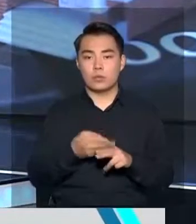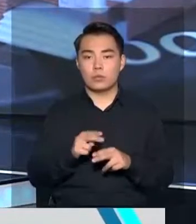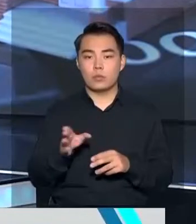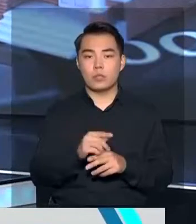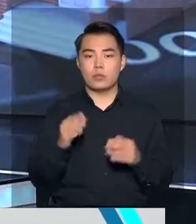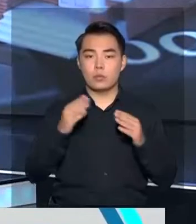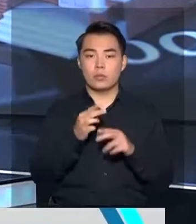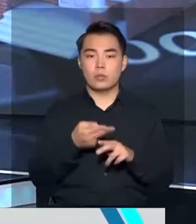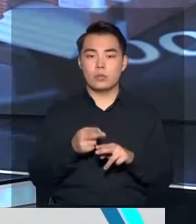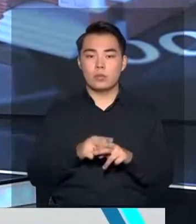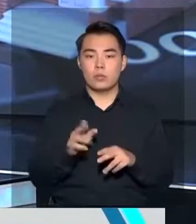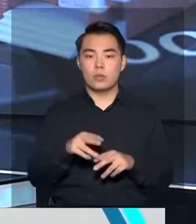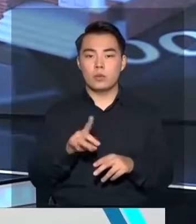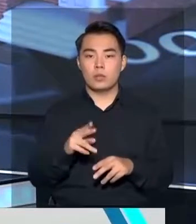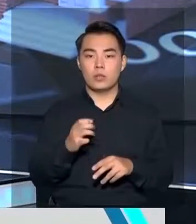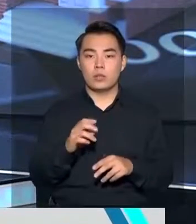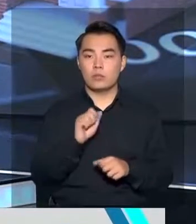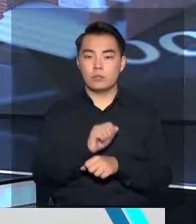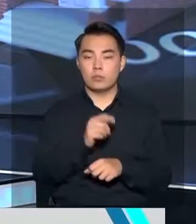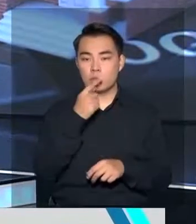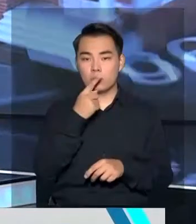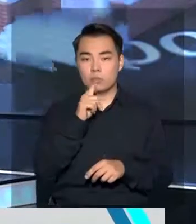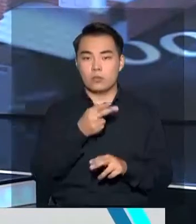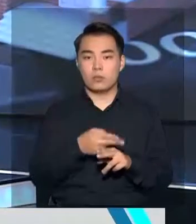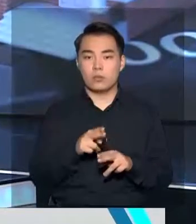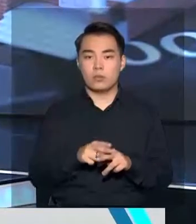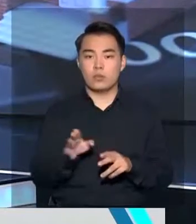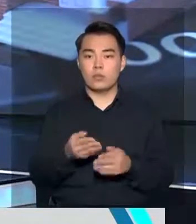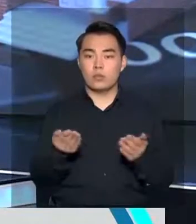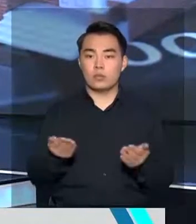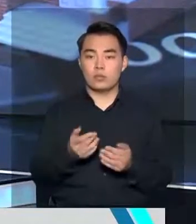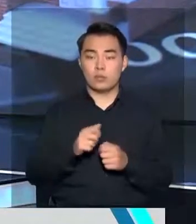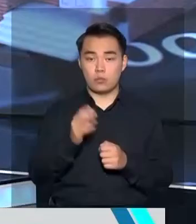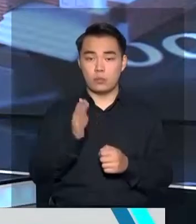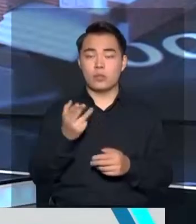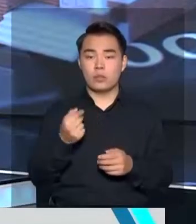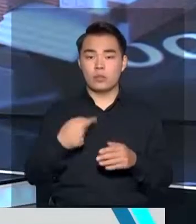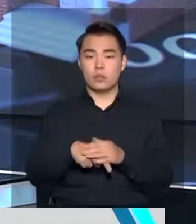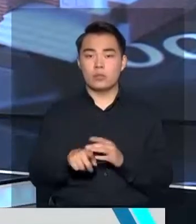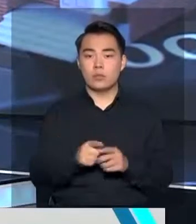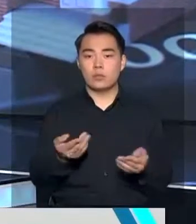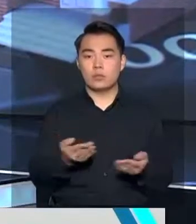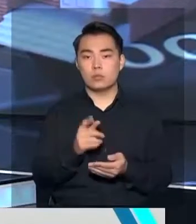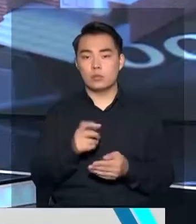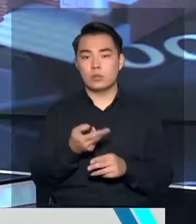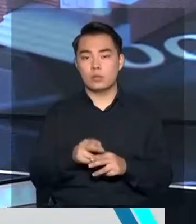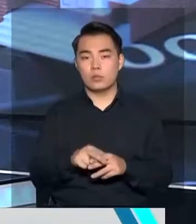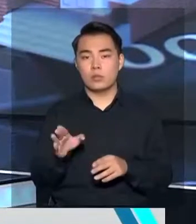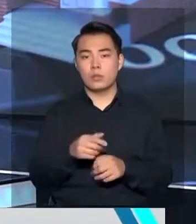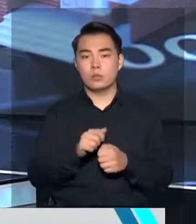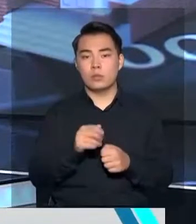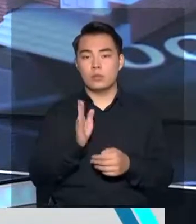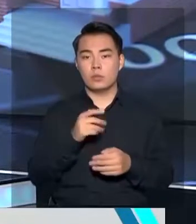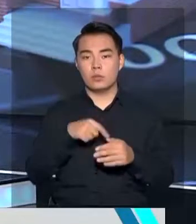ол процесс тоқтамайды. Жылдан жылға ол тұрғындар өздері төлейді ғой соны. Тұрғындар кейін қазір бірінші құрылысты жүргізу барысында сол қаражаттың